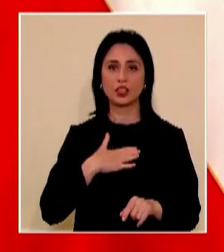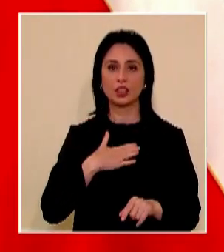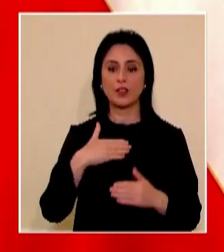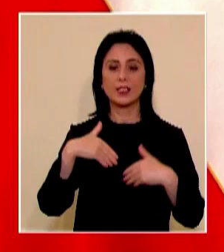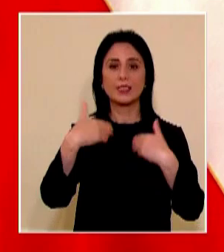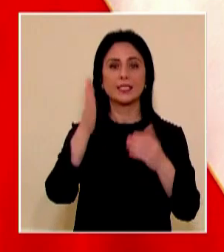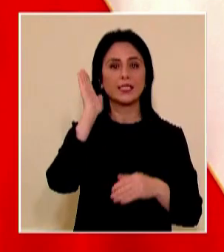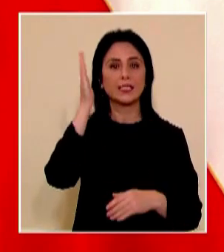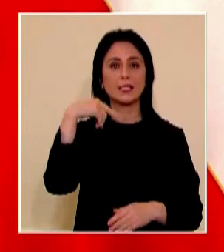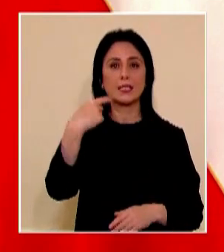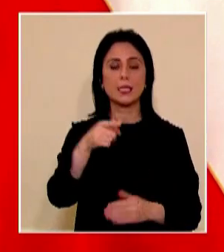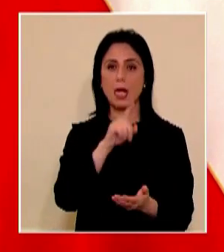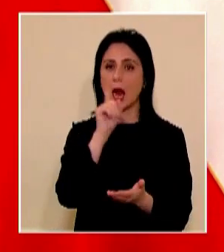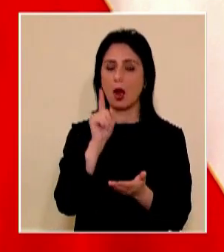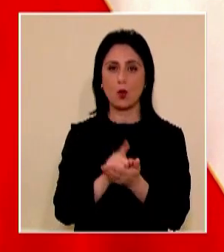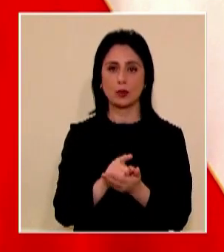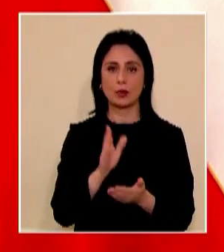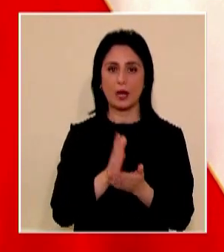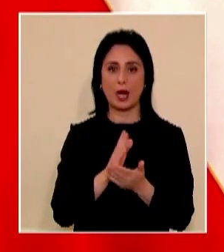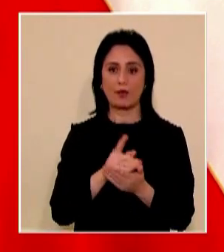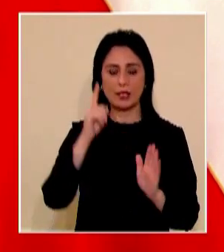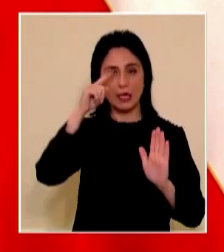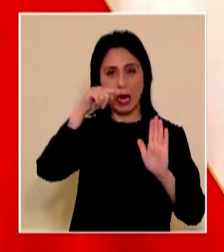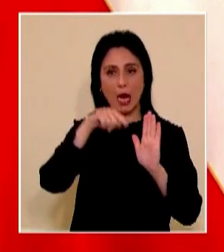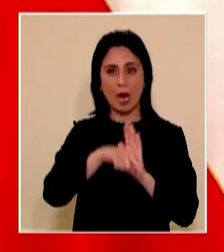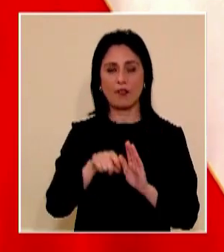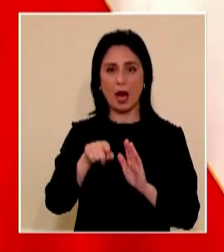przeszłości. Mamy jeszcze więcej przed nami.